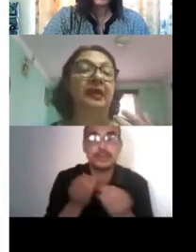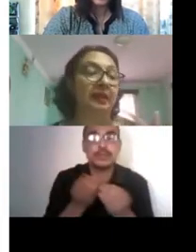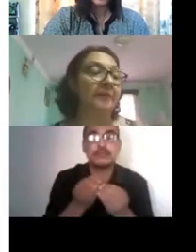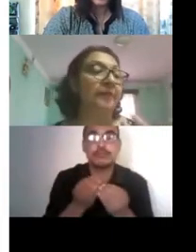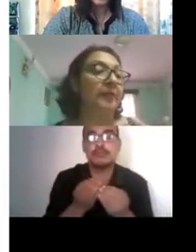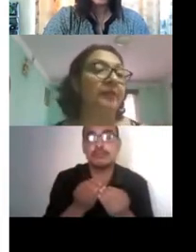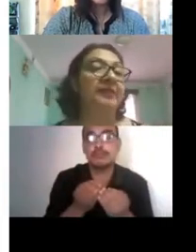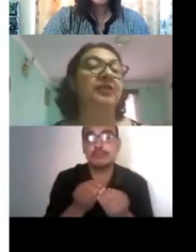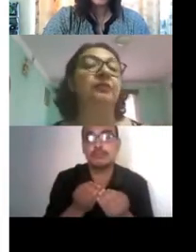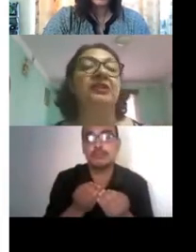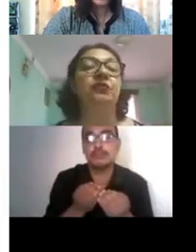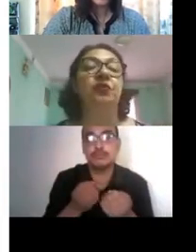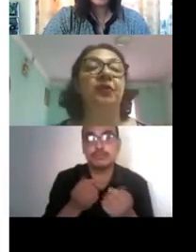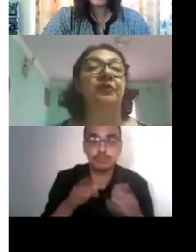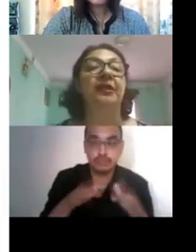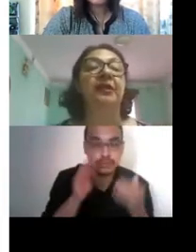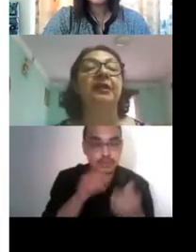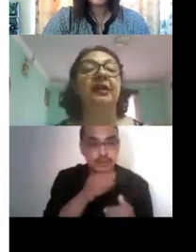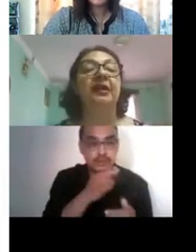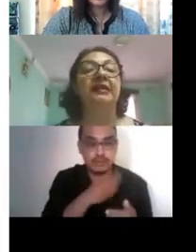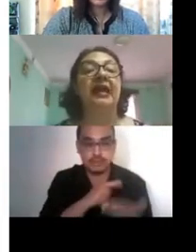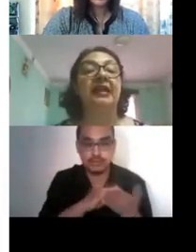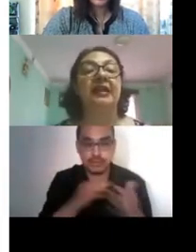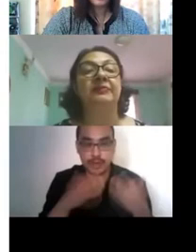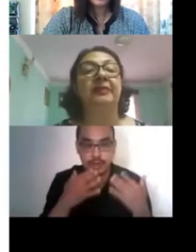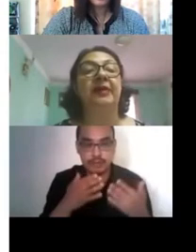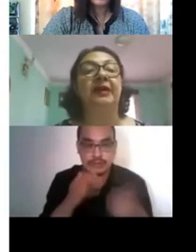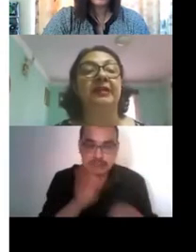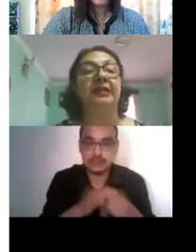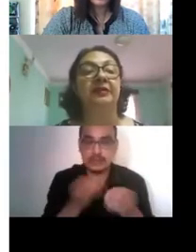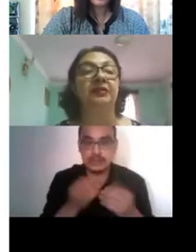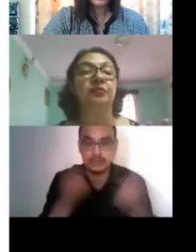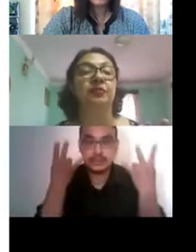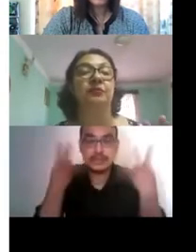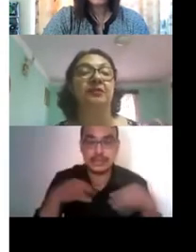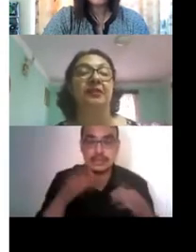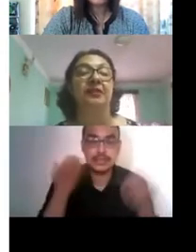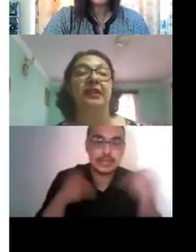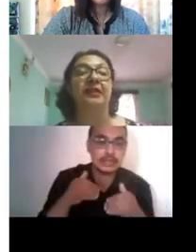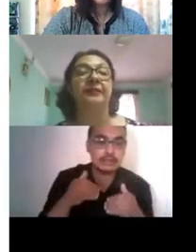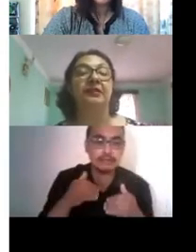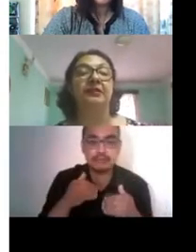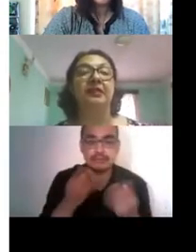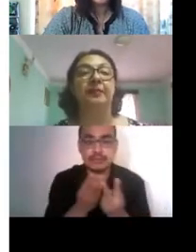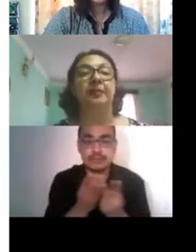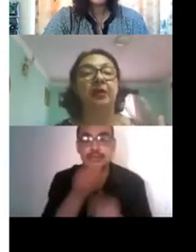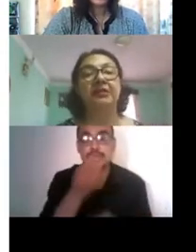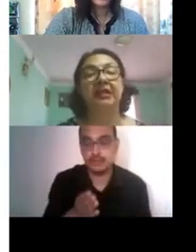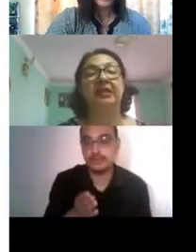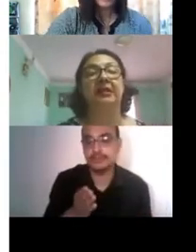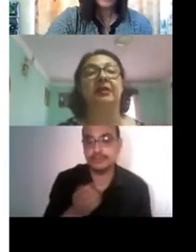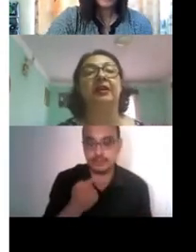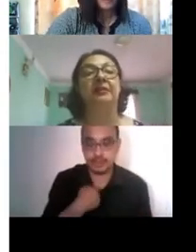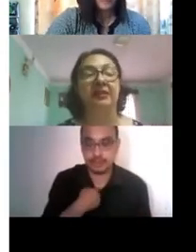के अरे प्रभावित छ उसलाई चोट पुर्याउने, कहिलेकाहीँ शारीरिक हिंसामा चाहिँ कस्तो पनि हुन्छ भन्दाखेरि जस्तै म